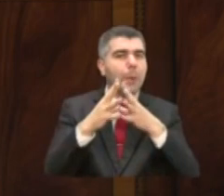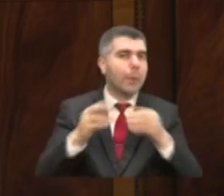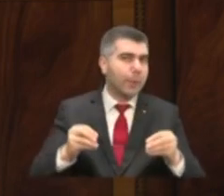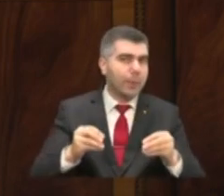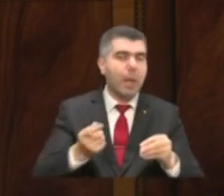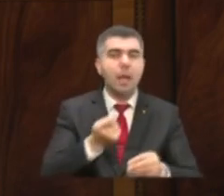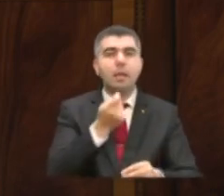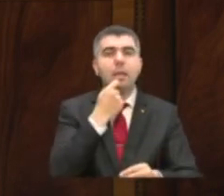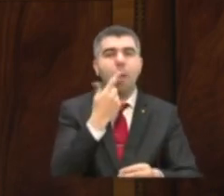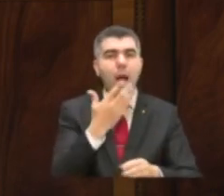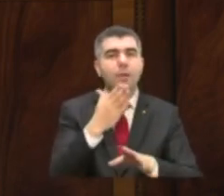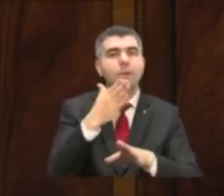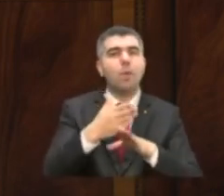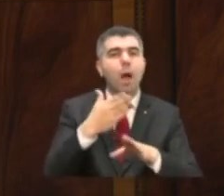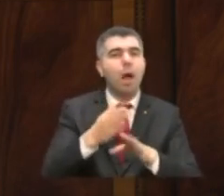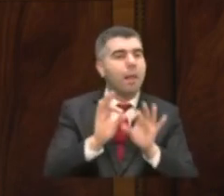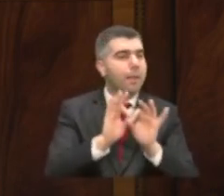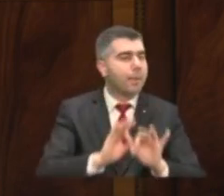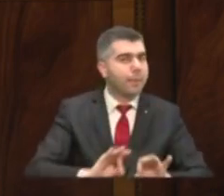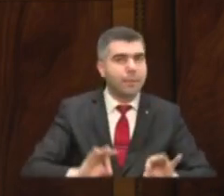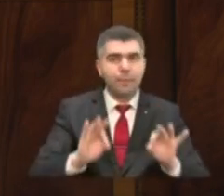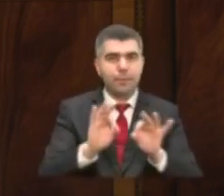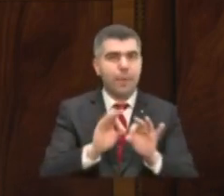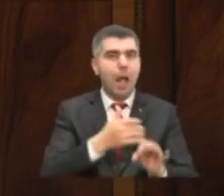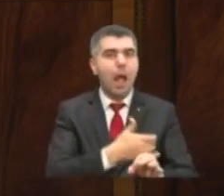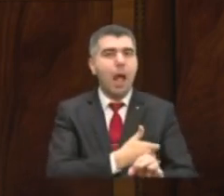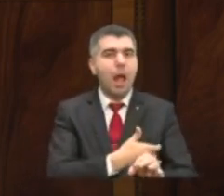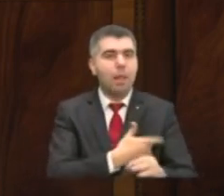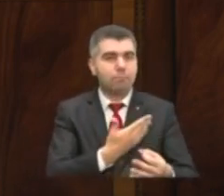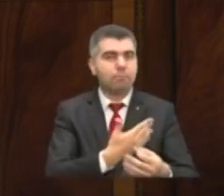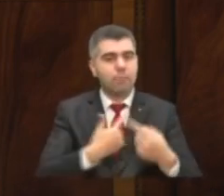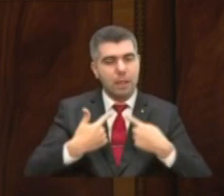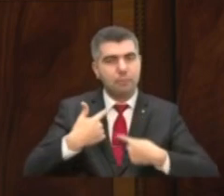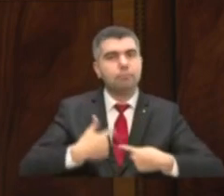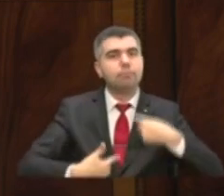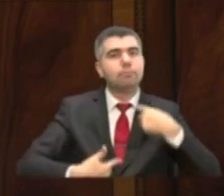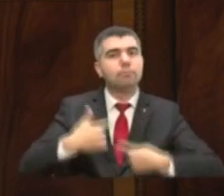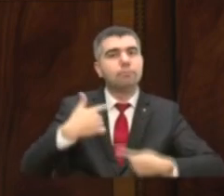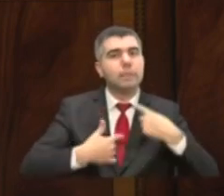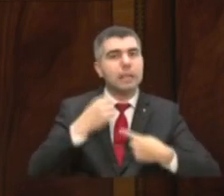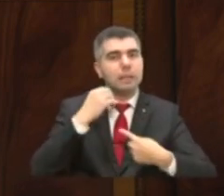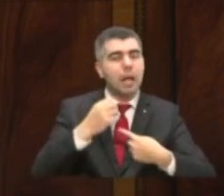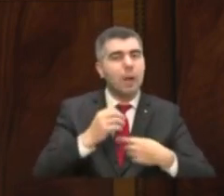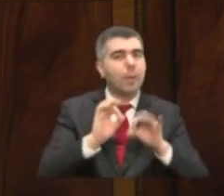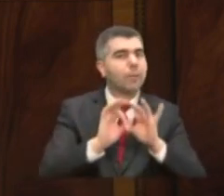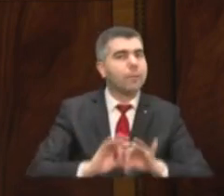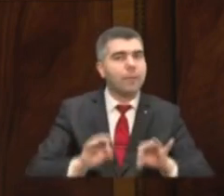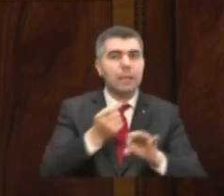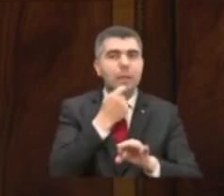المزمنة، خاصة السكري وأمراض القلب والشرايين. كذلك السيد رئيس الحكومة